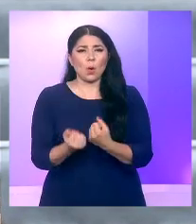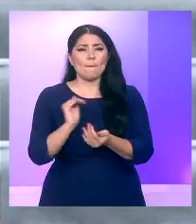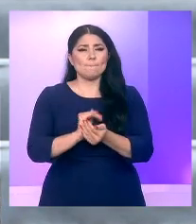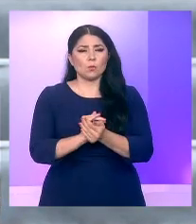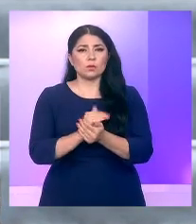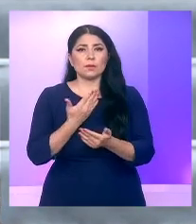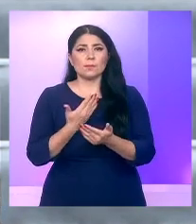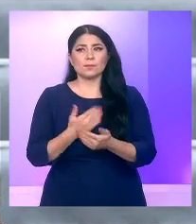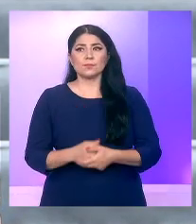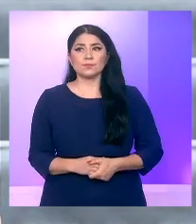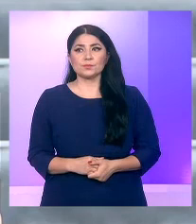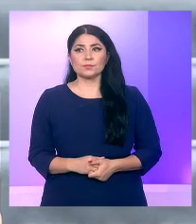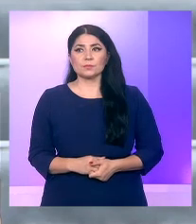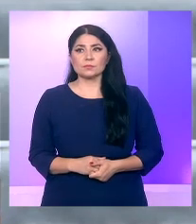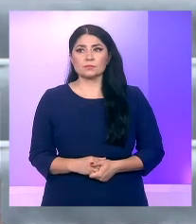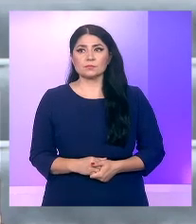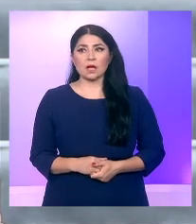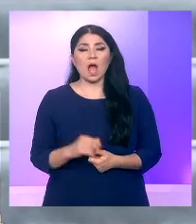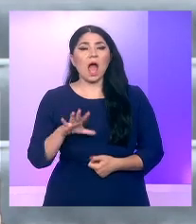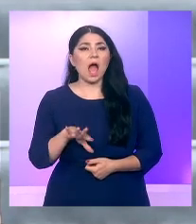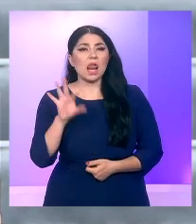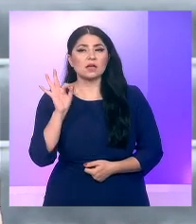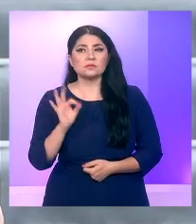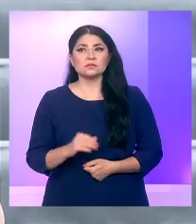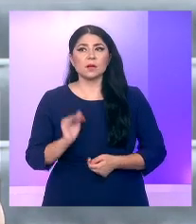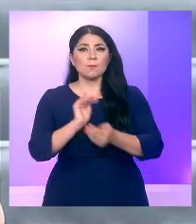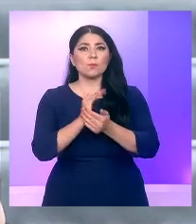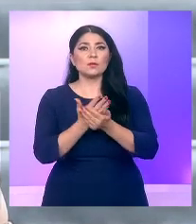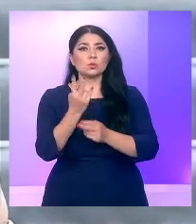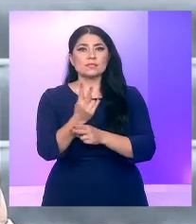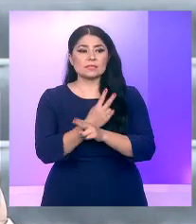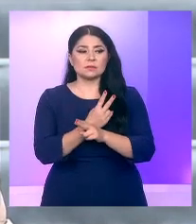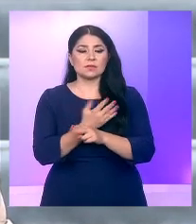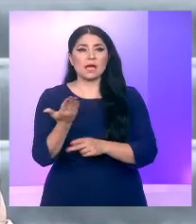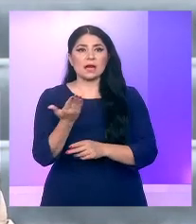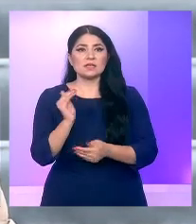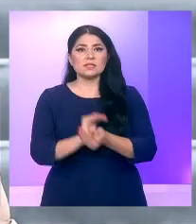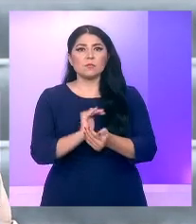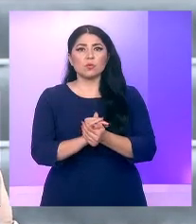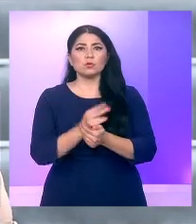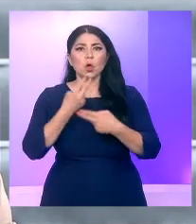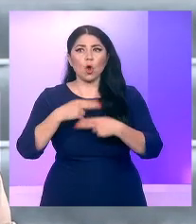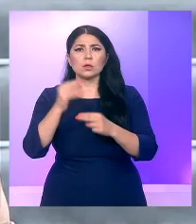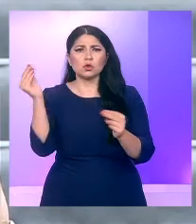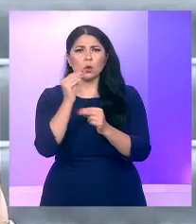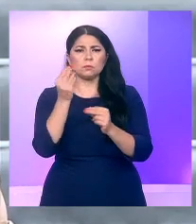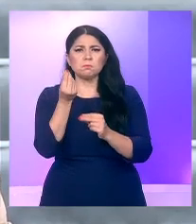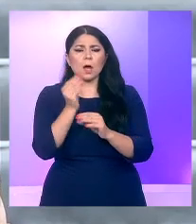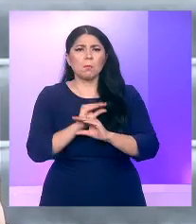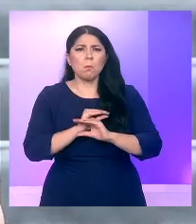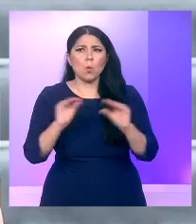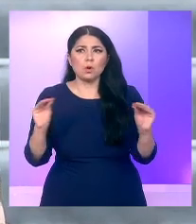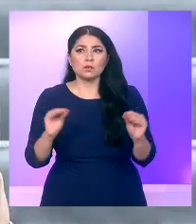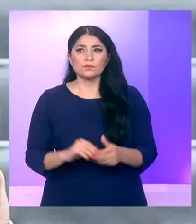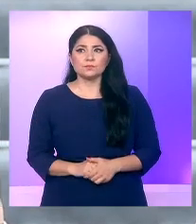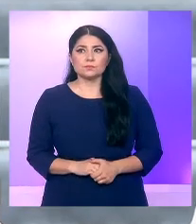împrumuturile către firme românești, către persoane fizice, preferând creditele către stat, care se împrumută într-o veselie la niște dobânzi foarte mari și care